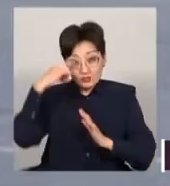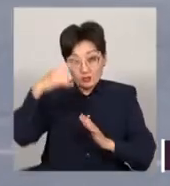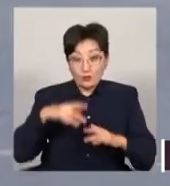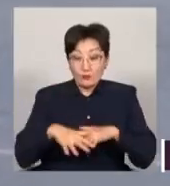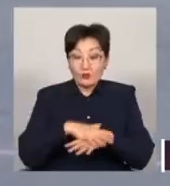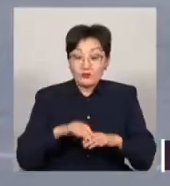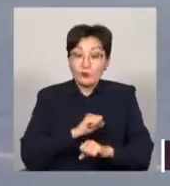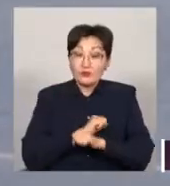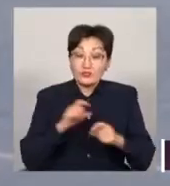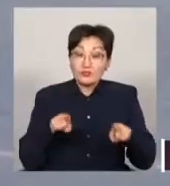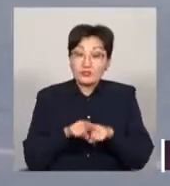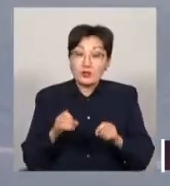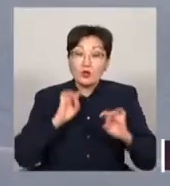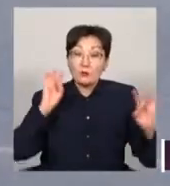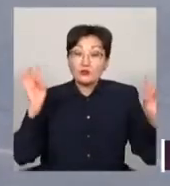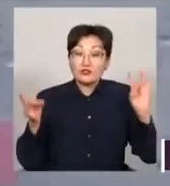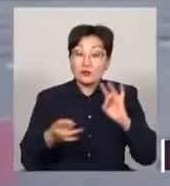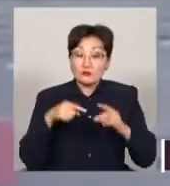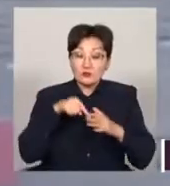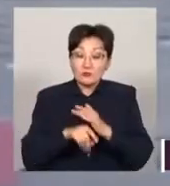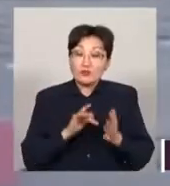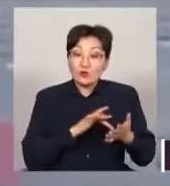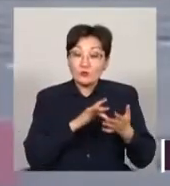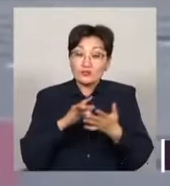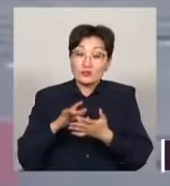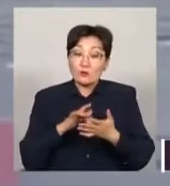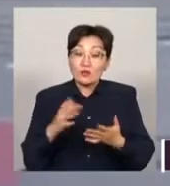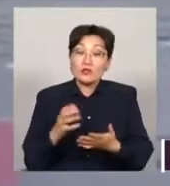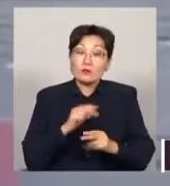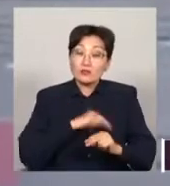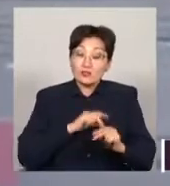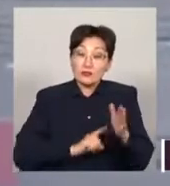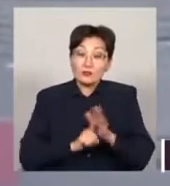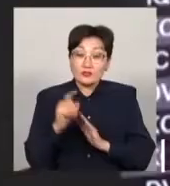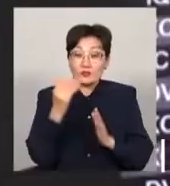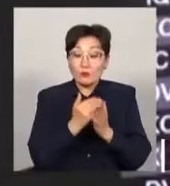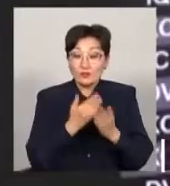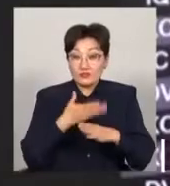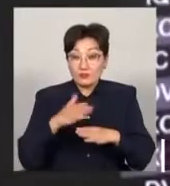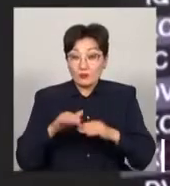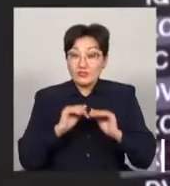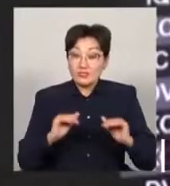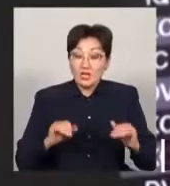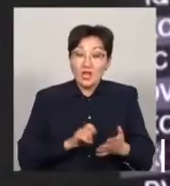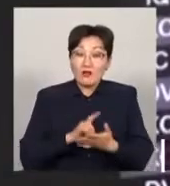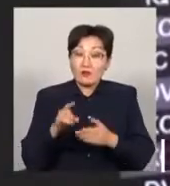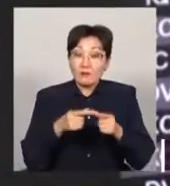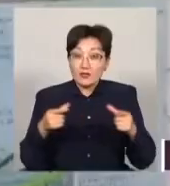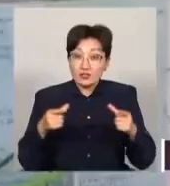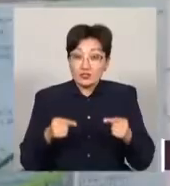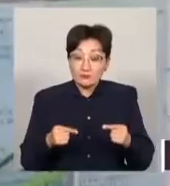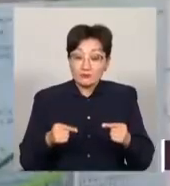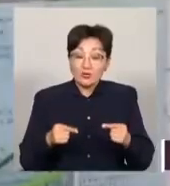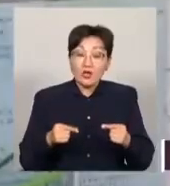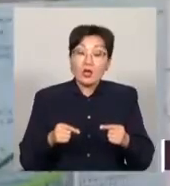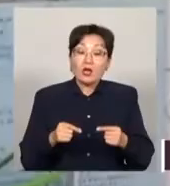отдых а также для популяризации внутреннего туризма заработала программа по субсидированию детских авиабилетов кидз гофре